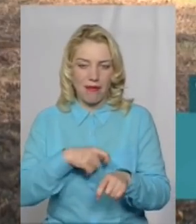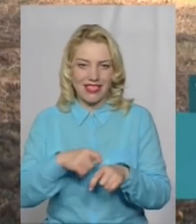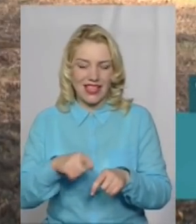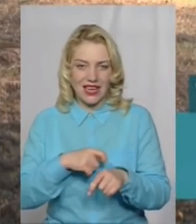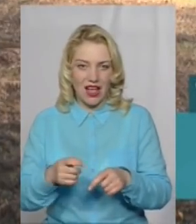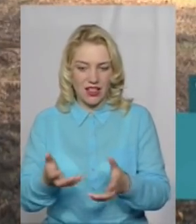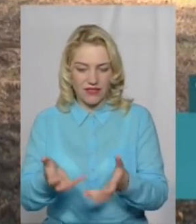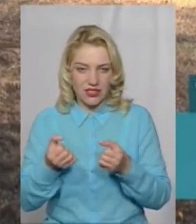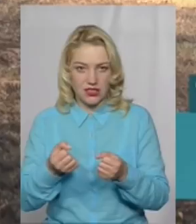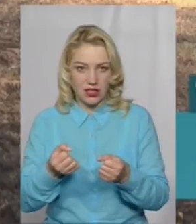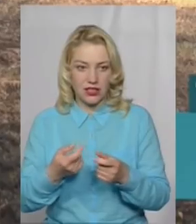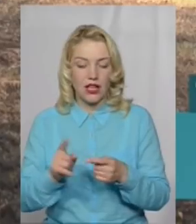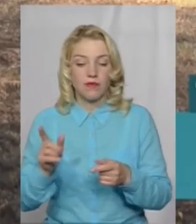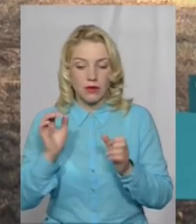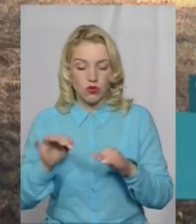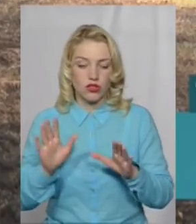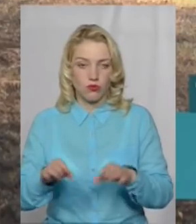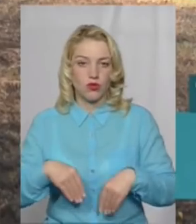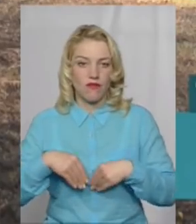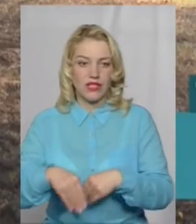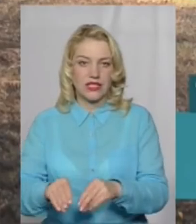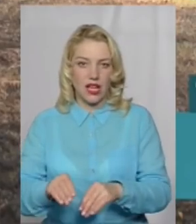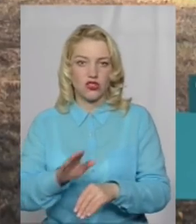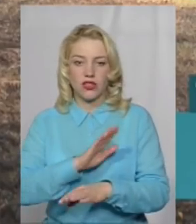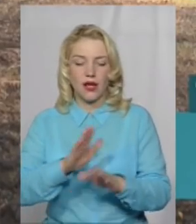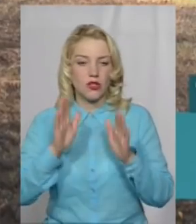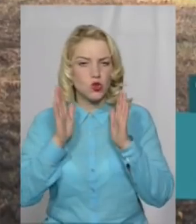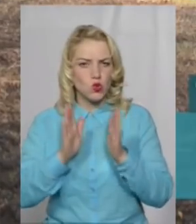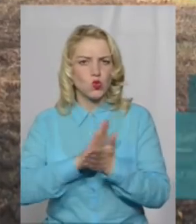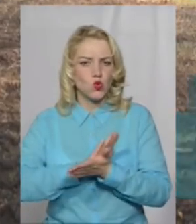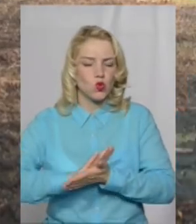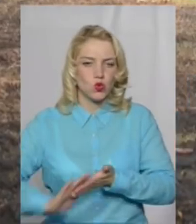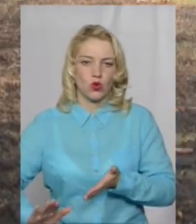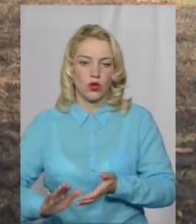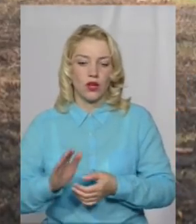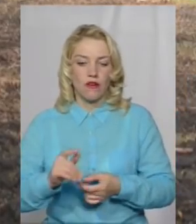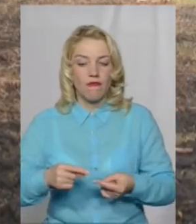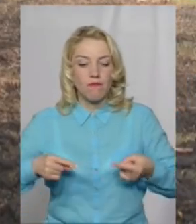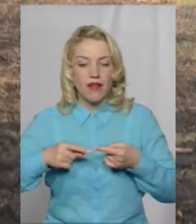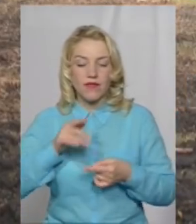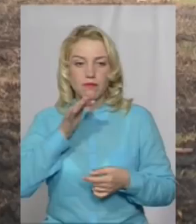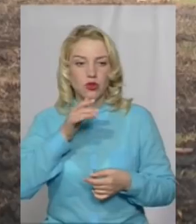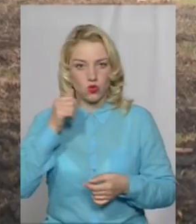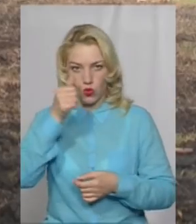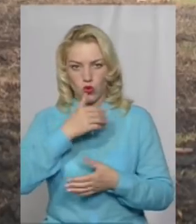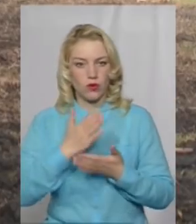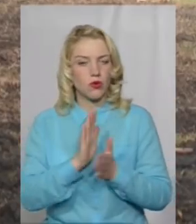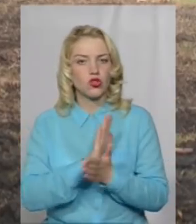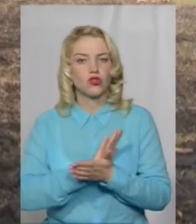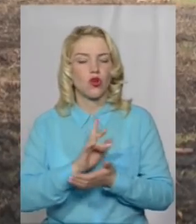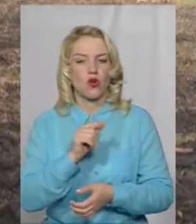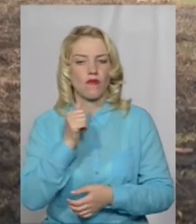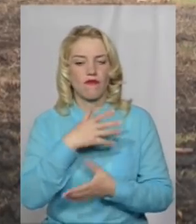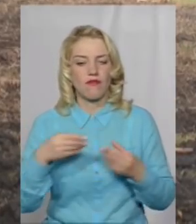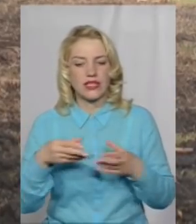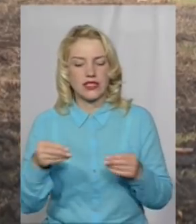який можна буде висаджувати не суто в певний період року, це там весною, коли погодні